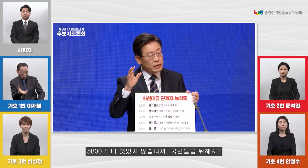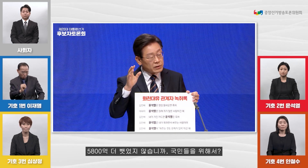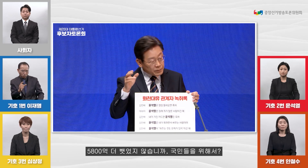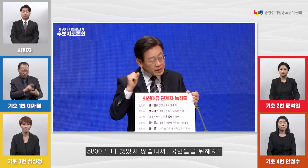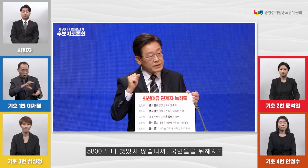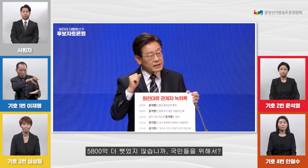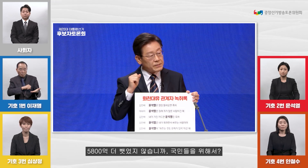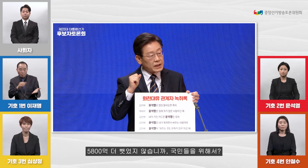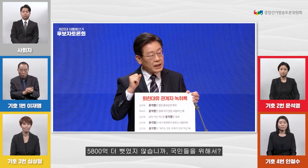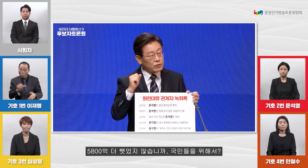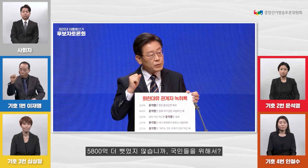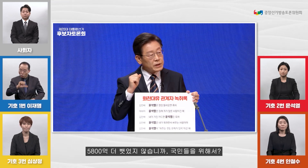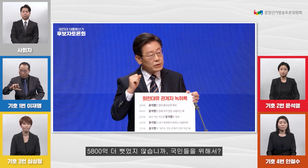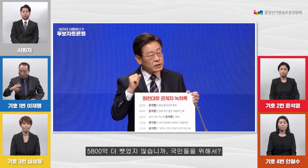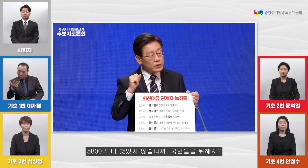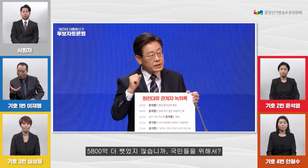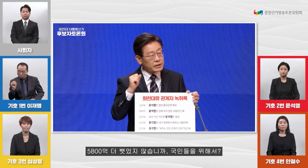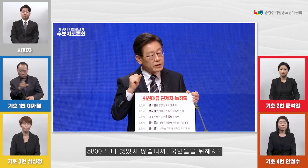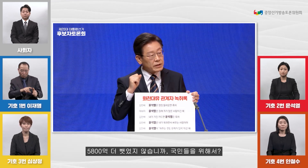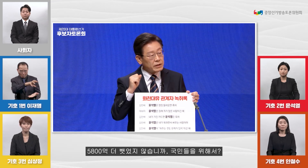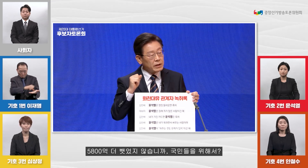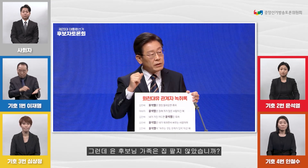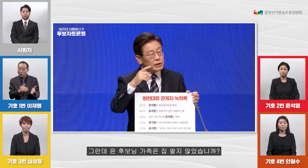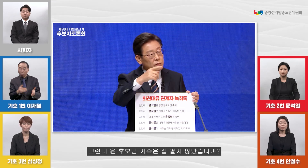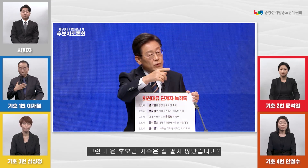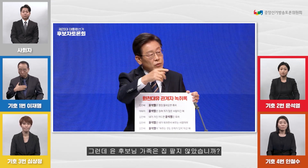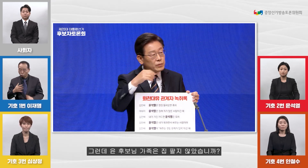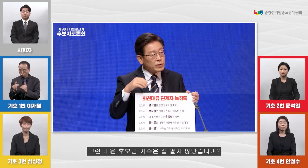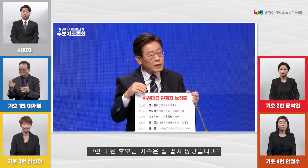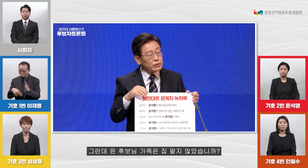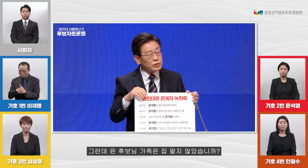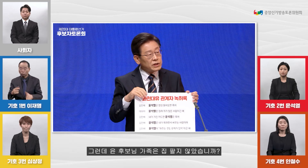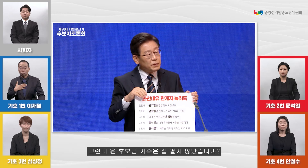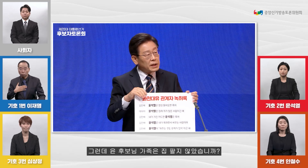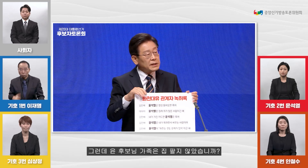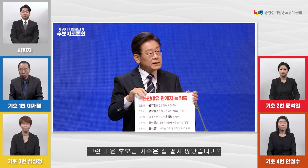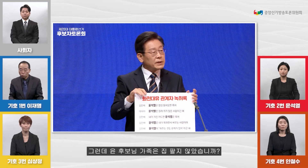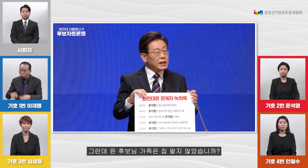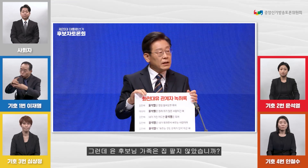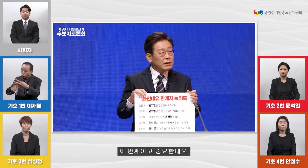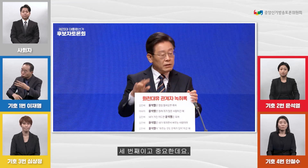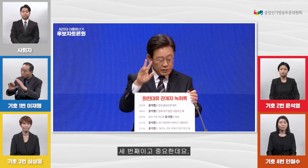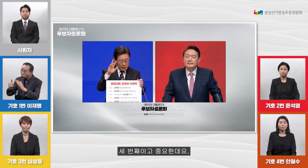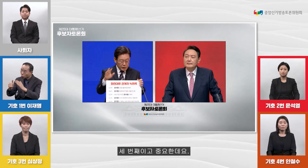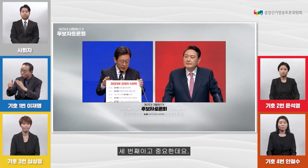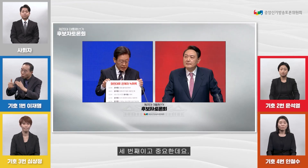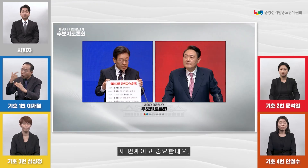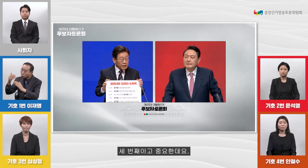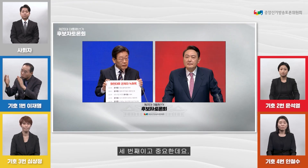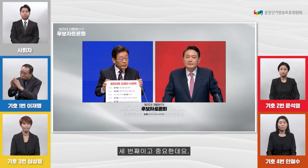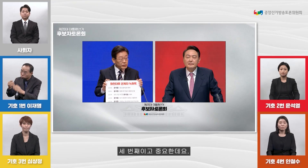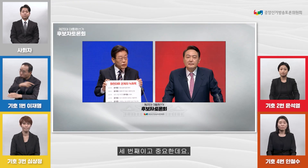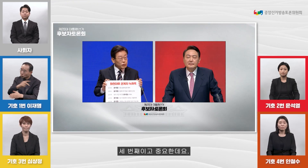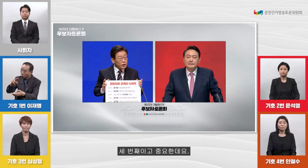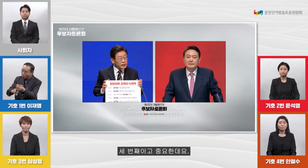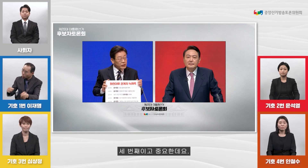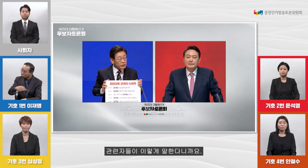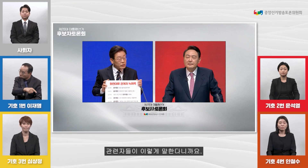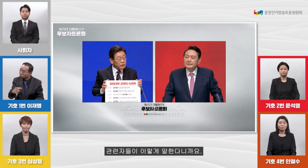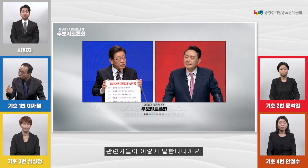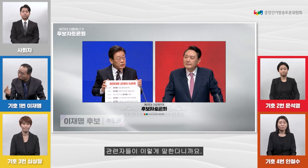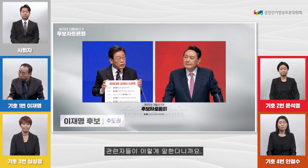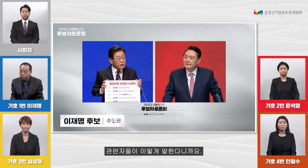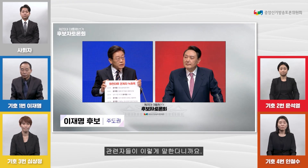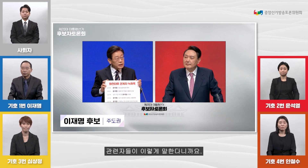5,800억 더 뺏었지 않습니까? 국민들을 위해서. 근데 윤 후보님 가족은 집 팔았지 않습니까? 세 번째, 이거